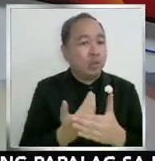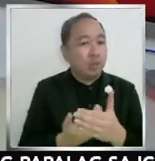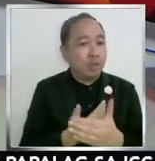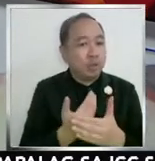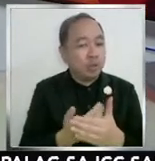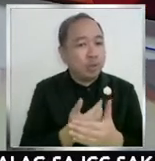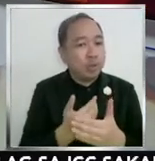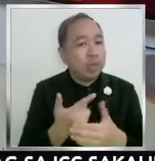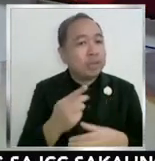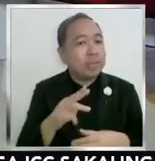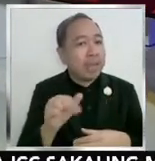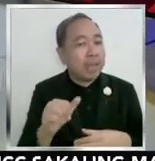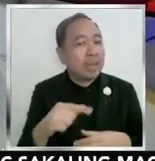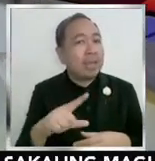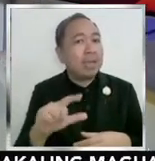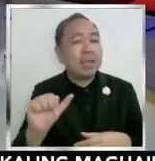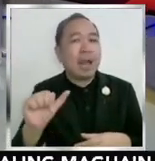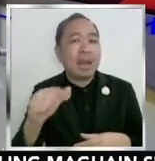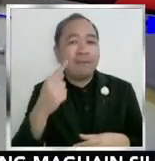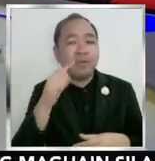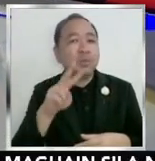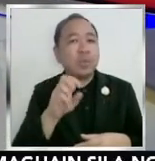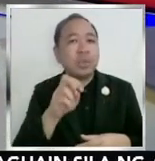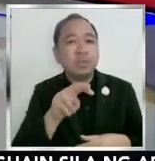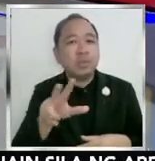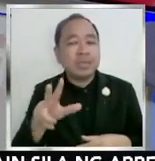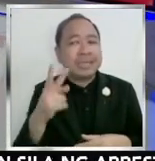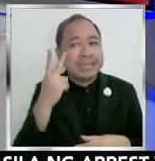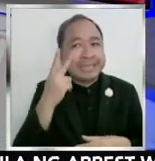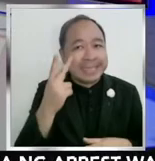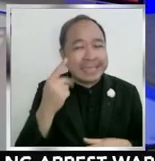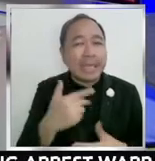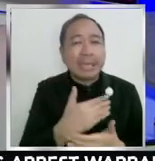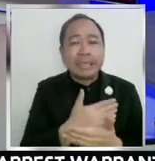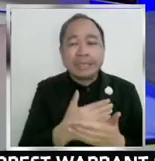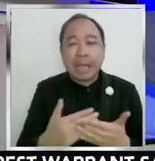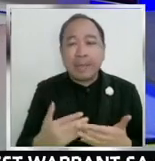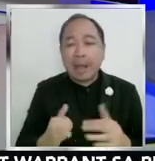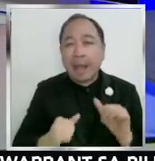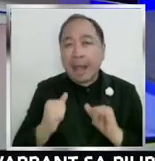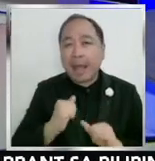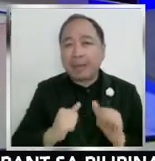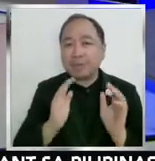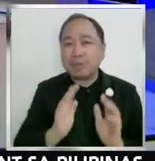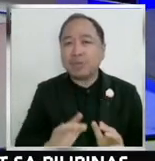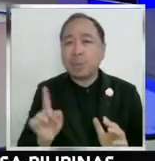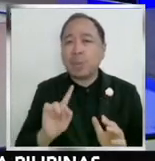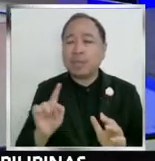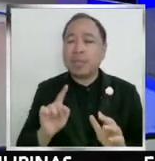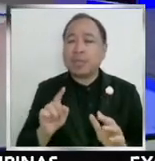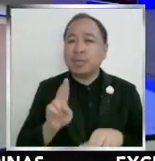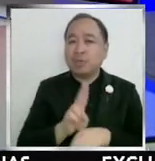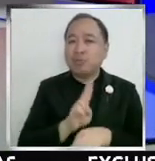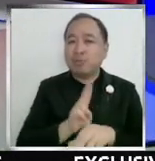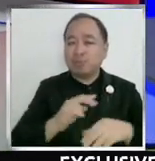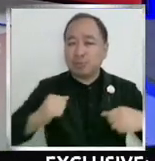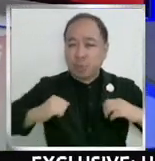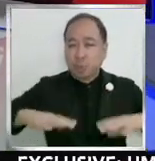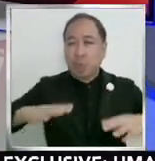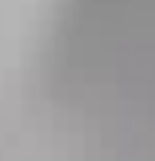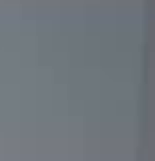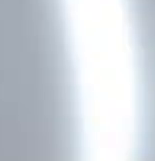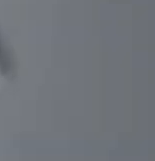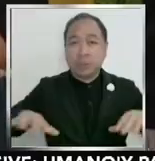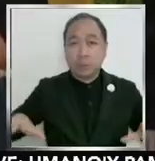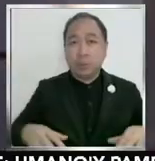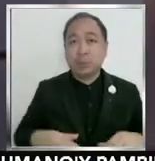Gala 2023. May patikim na ang ilang kapuso at sparkle stars sa kanilang magiging look. Makichika kay Katatibayan.